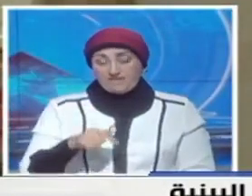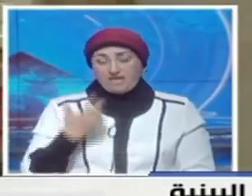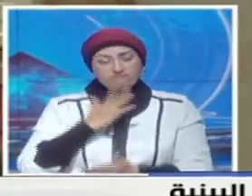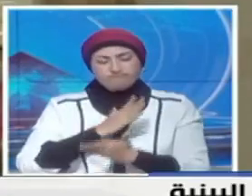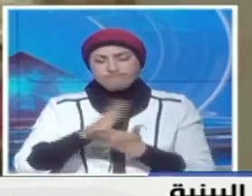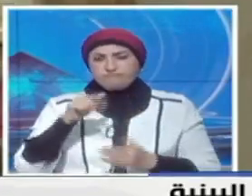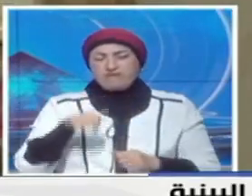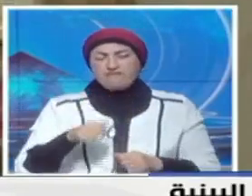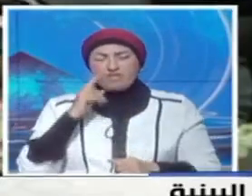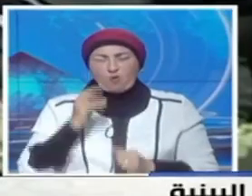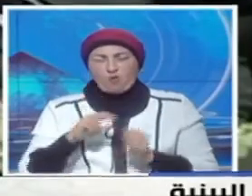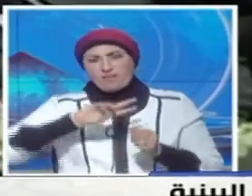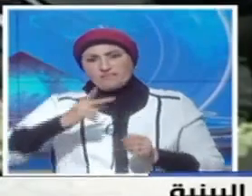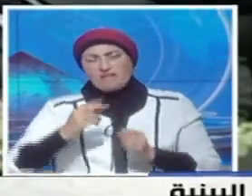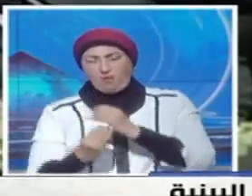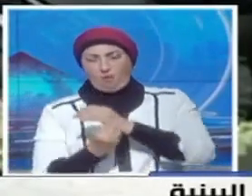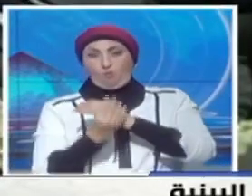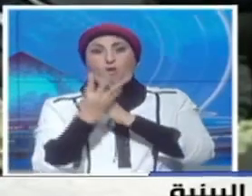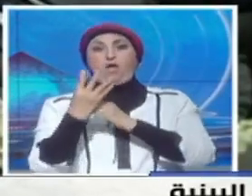وأخرى تظهر،